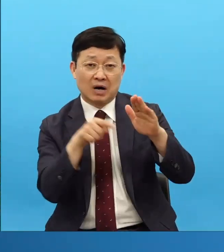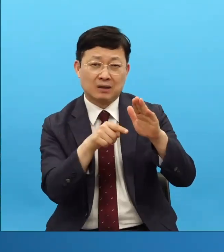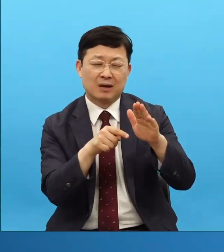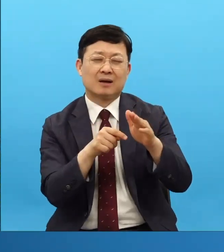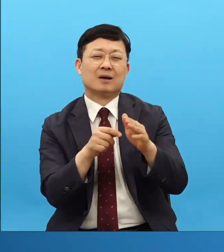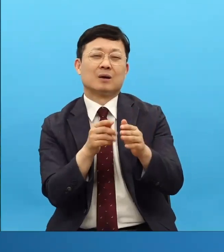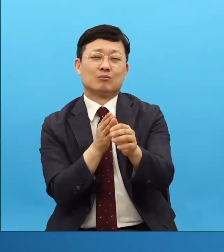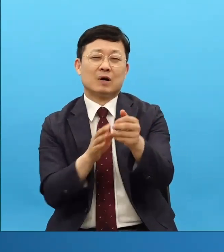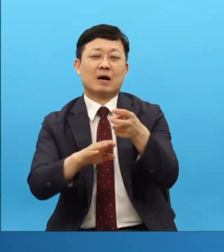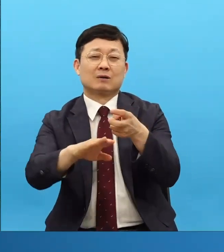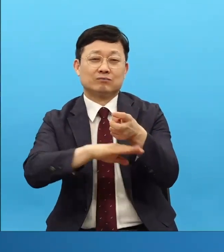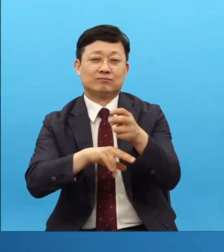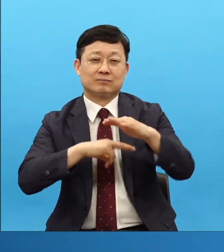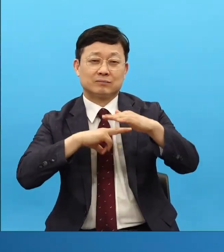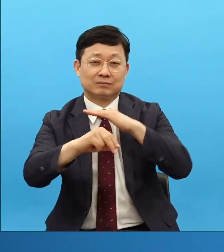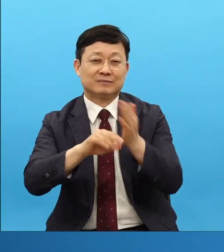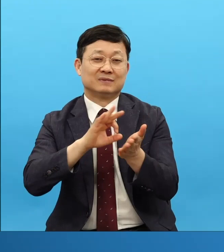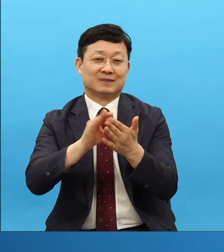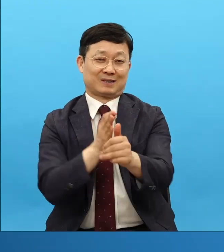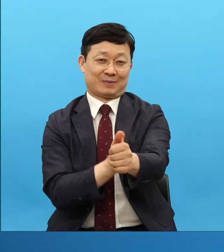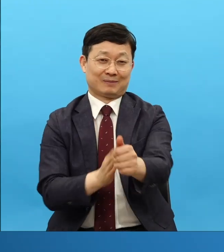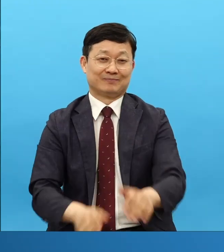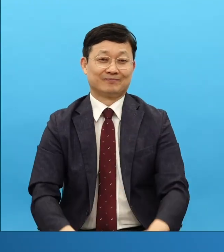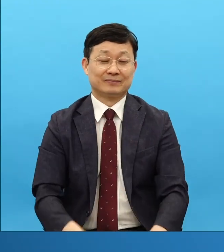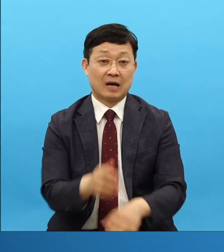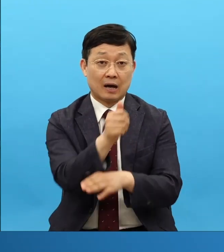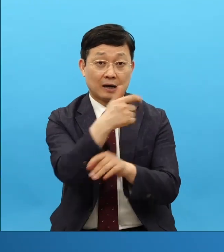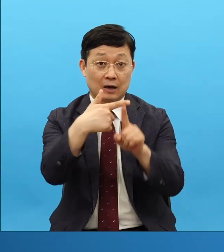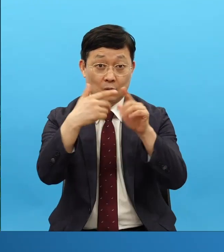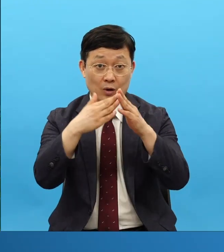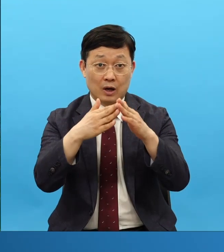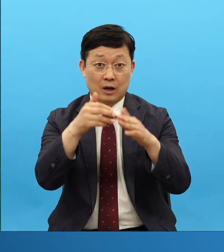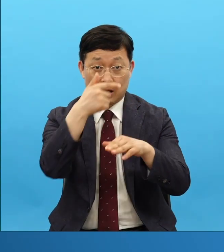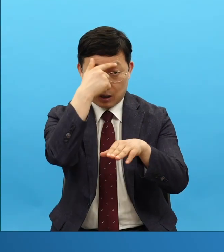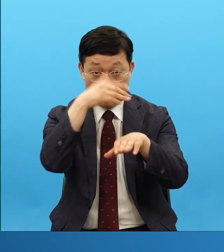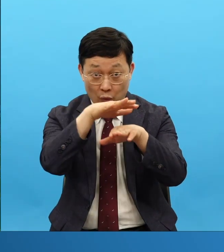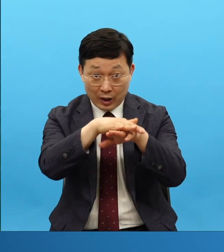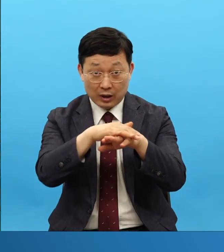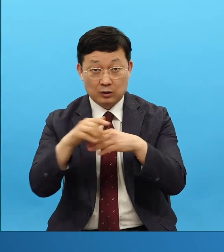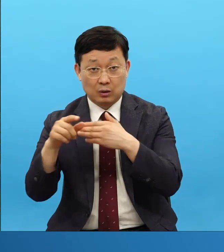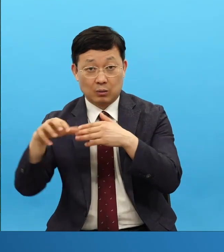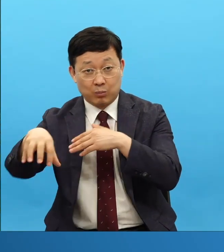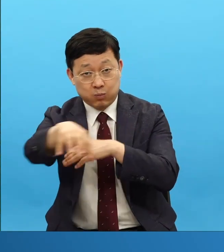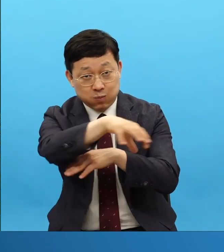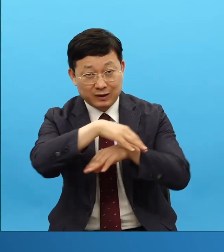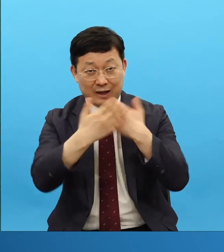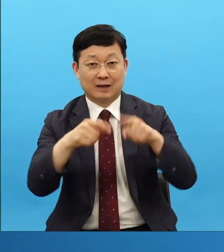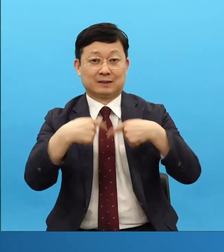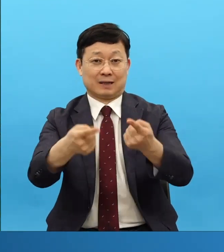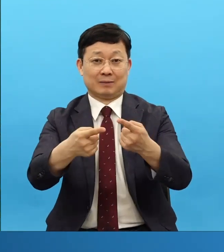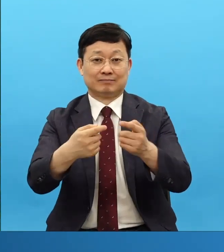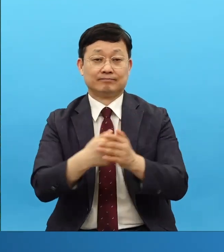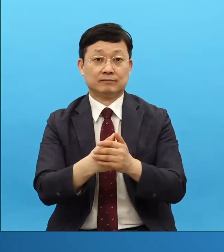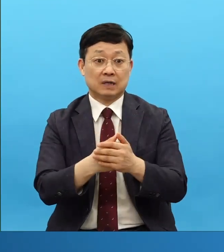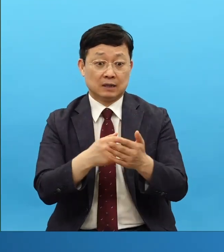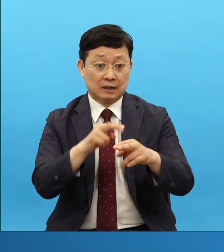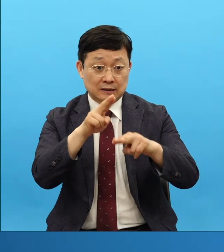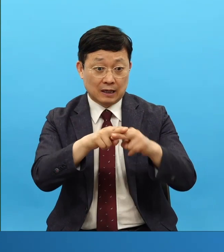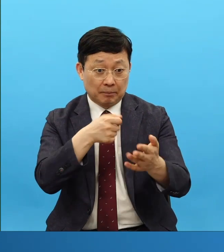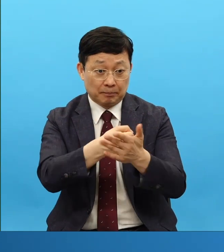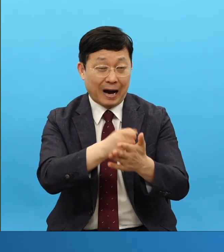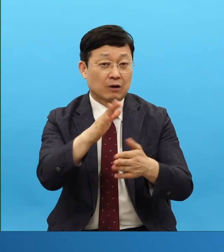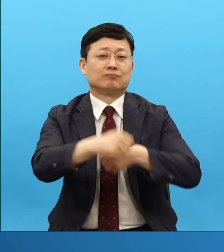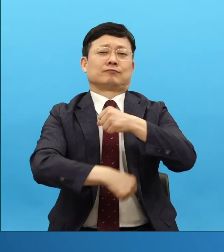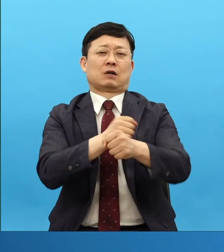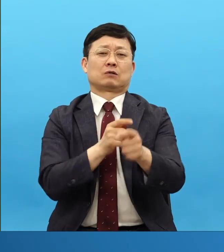이용을 간곡히 부탁드립니다. 하나교회 본당과 각 부서실에서 대회에 참석할 수 있으며 좌석은 지정석이 아닙니다. 렘넌트